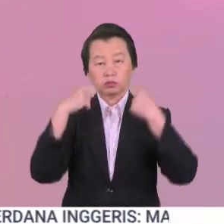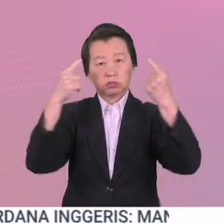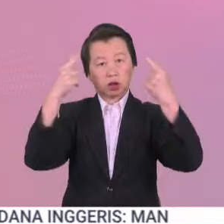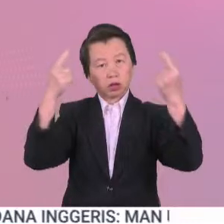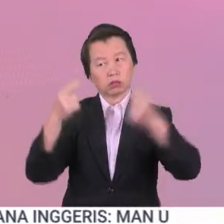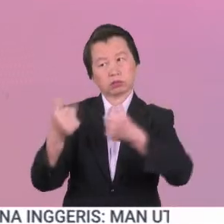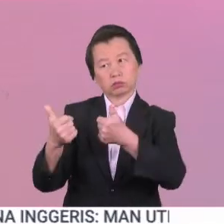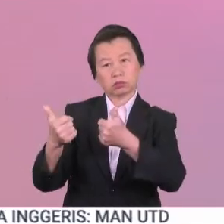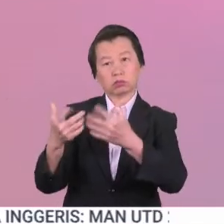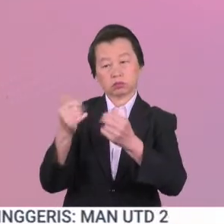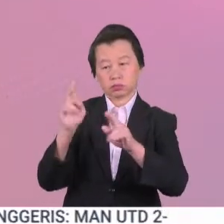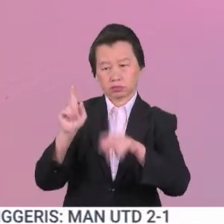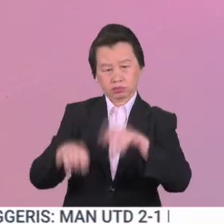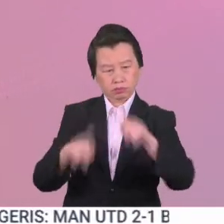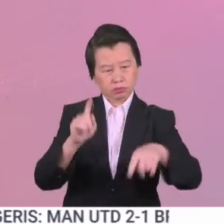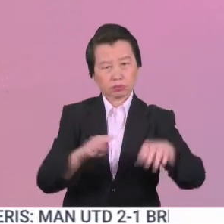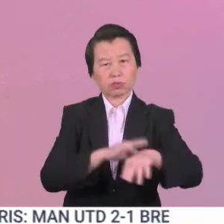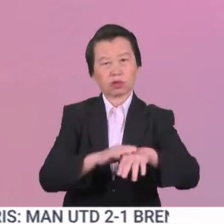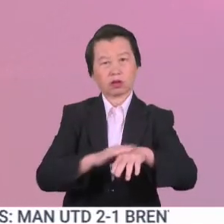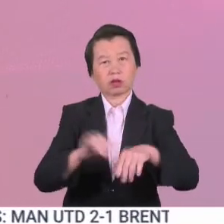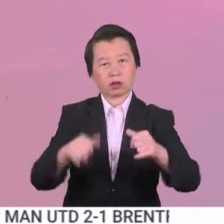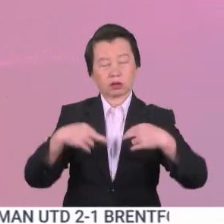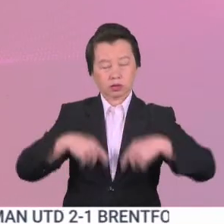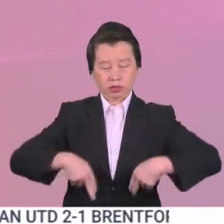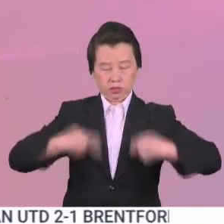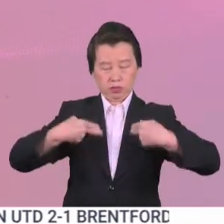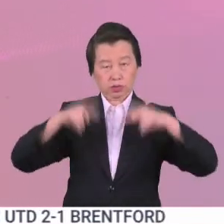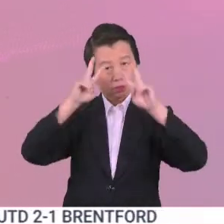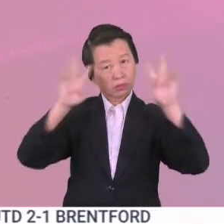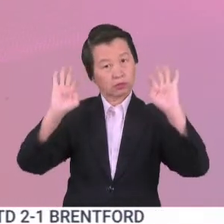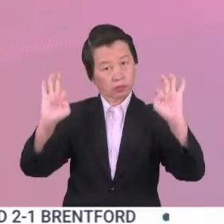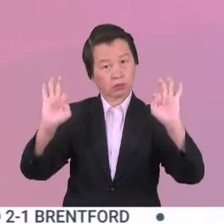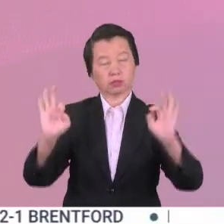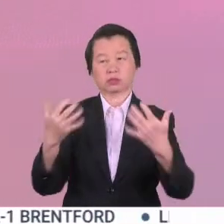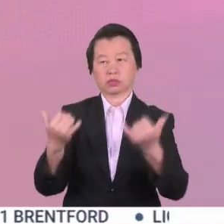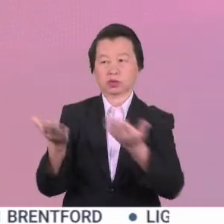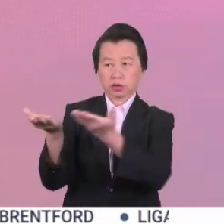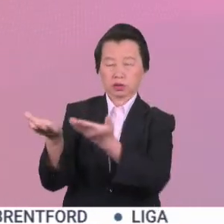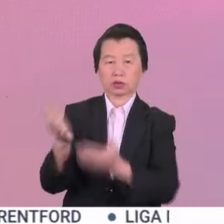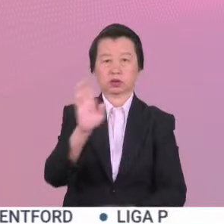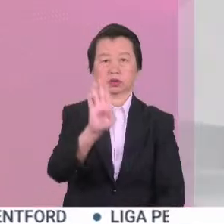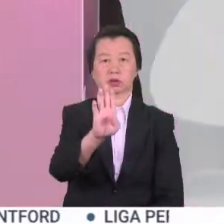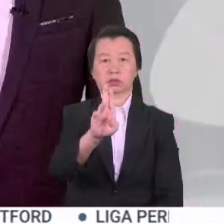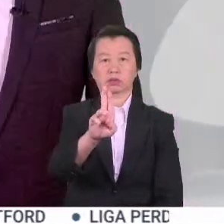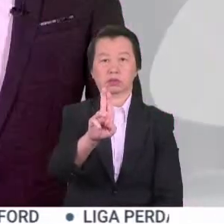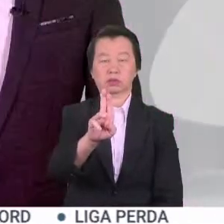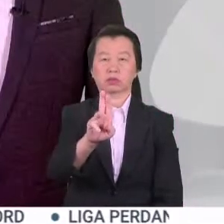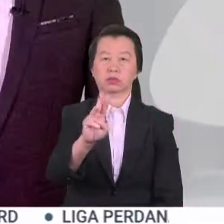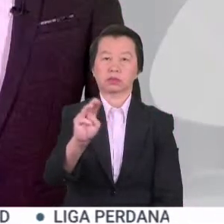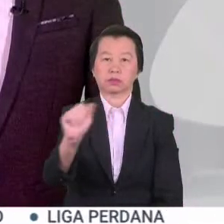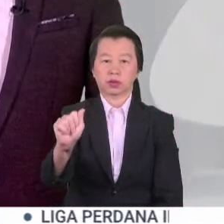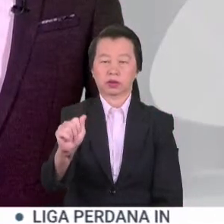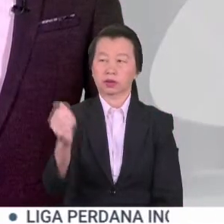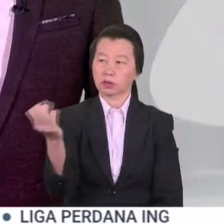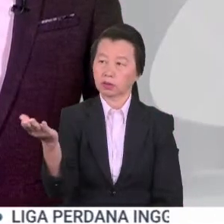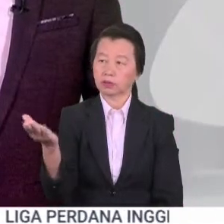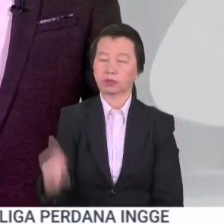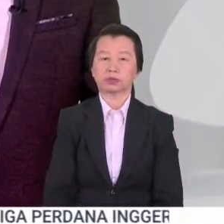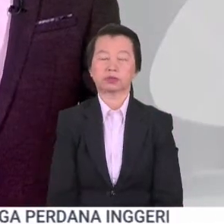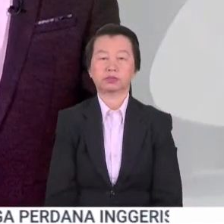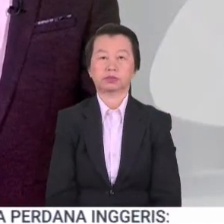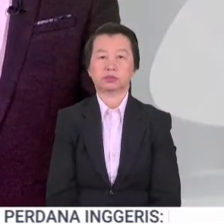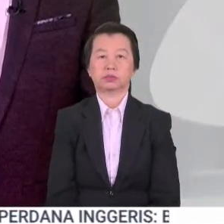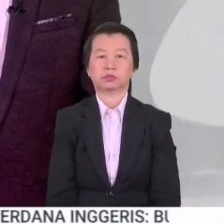sel penduduknya berbilang kaum hidup dalam harmoni bincang lanjut kita langsung saja bersama bumawin silakan